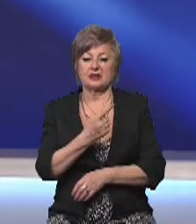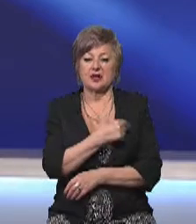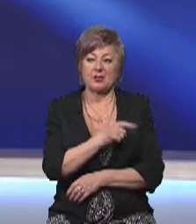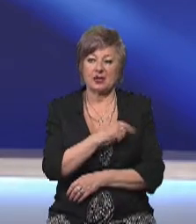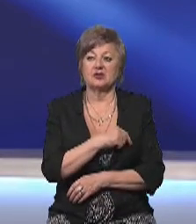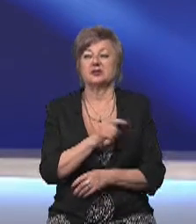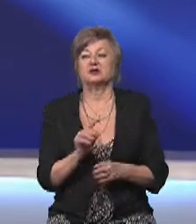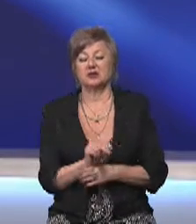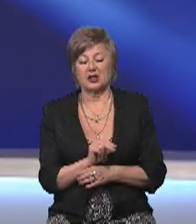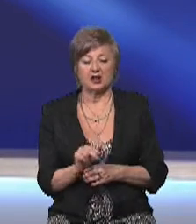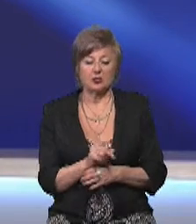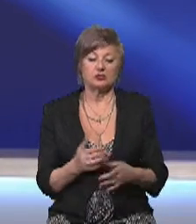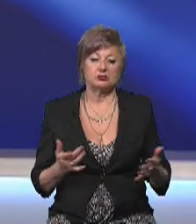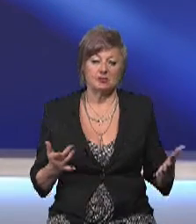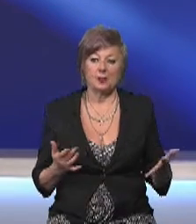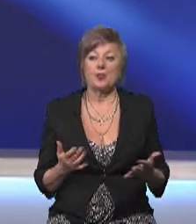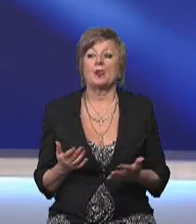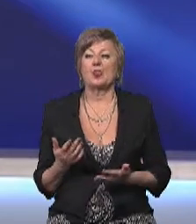в інших закладах.